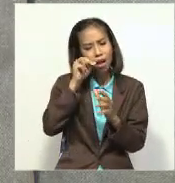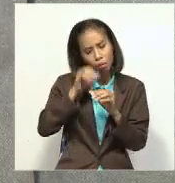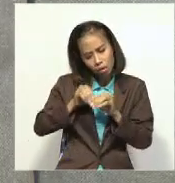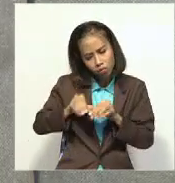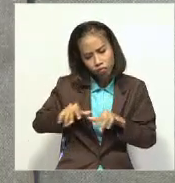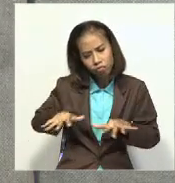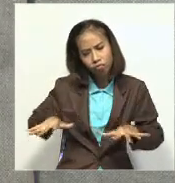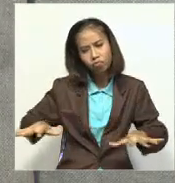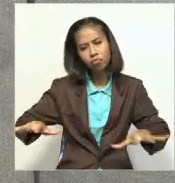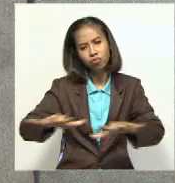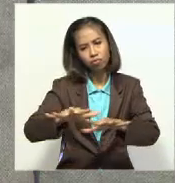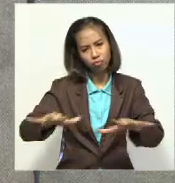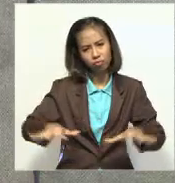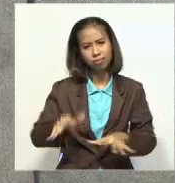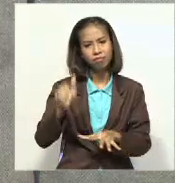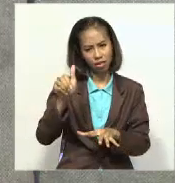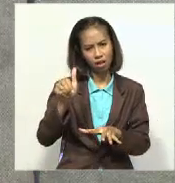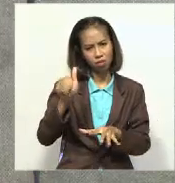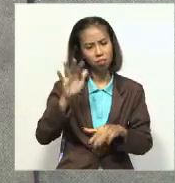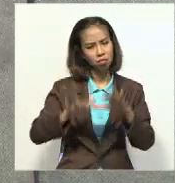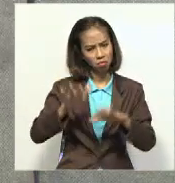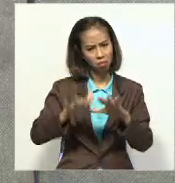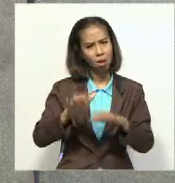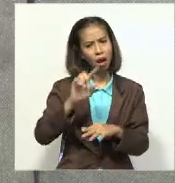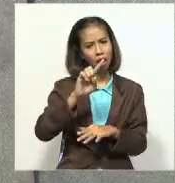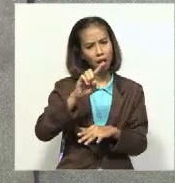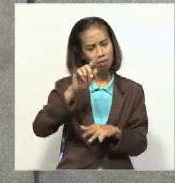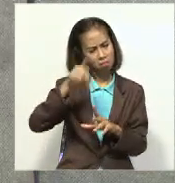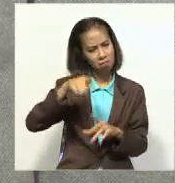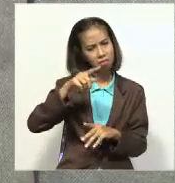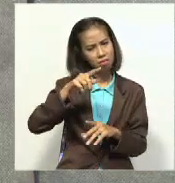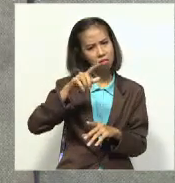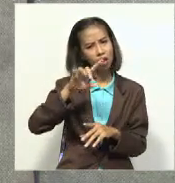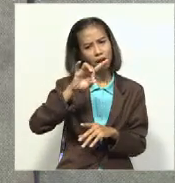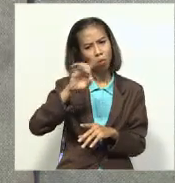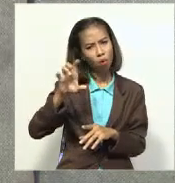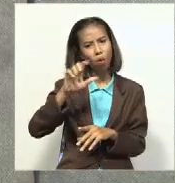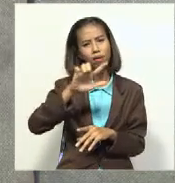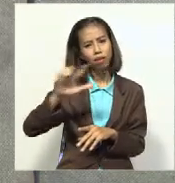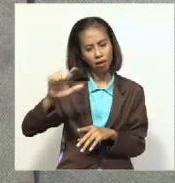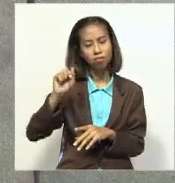ได้หลายเป็นรวมๆพันล้านลูกบาศก์เมตรนะหลายร้อยล้านลูกบาศก์เมตรใช่ไหมครับ